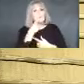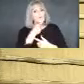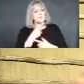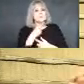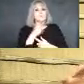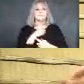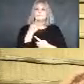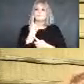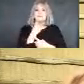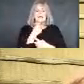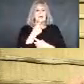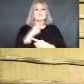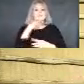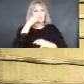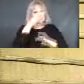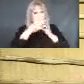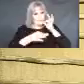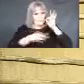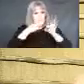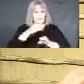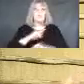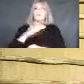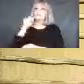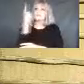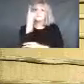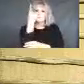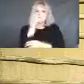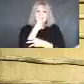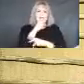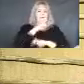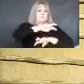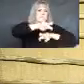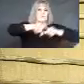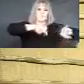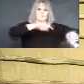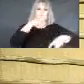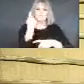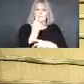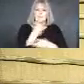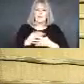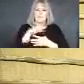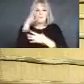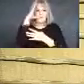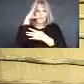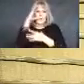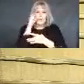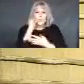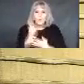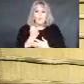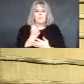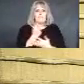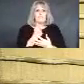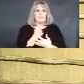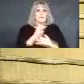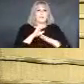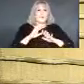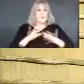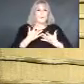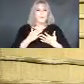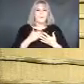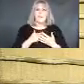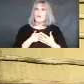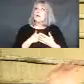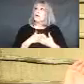moet opklim, hierdie rots, en van daar af moet uitkyk, hoe lyk dinge, hoe lyk ons geloof, as die goeie nuus